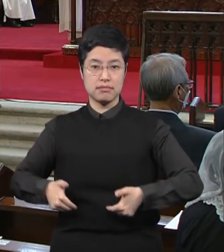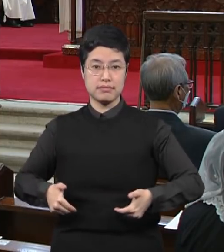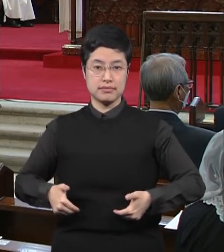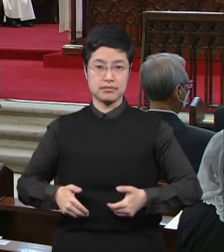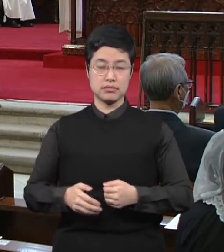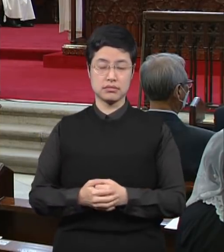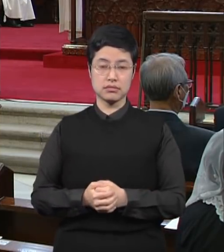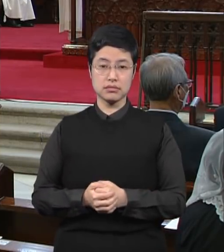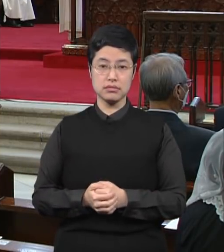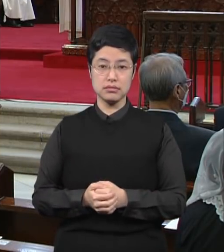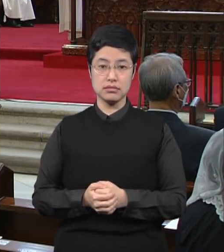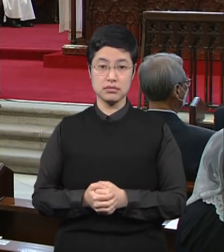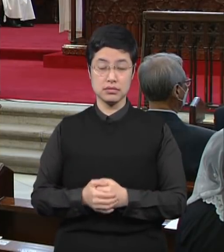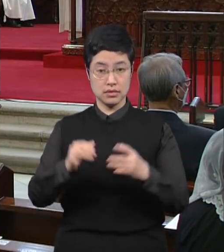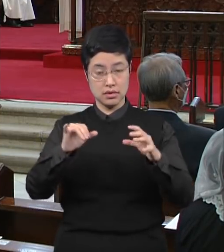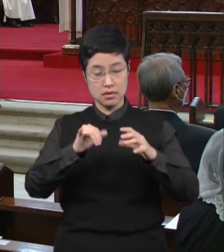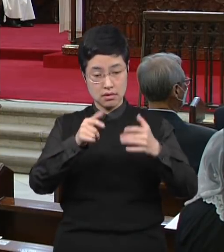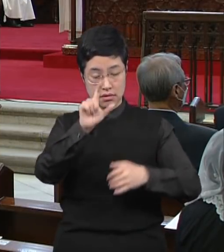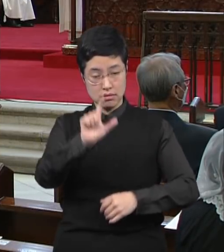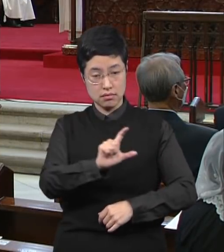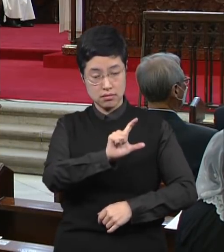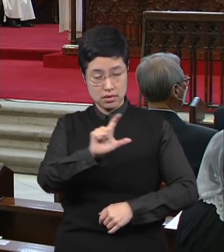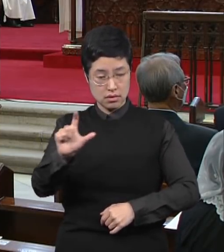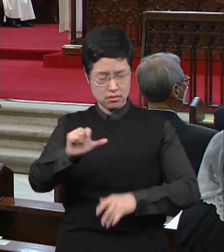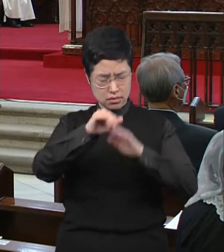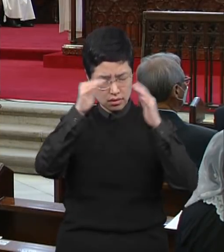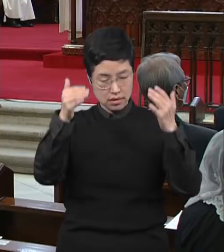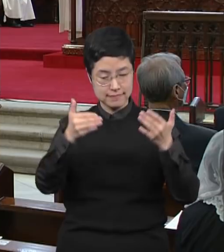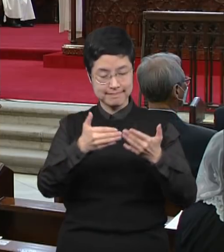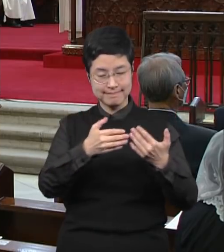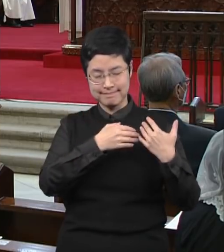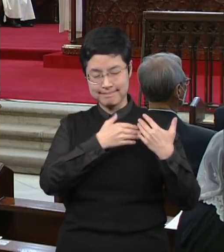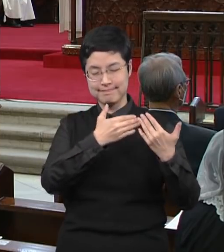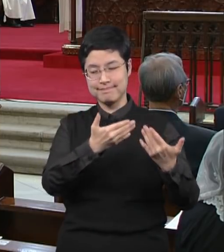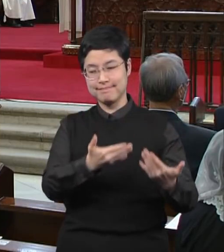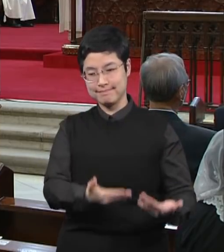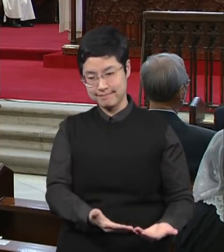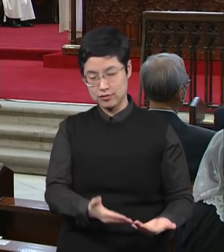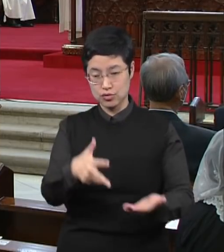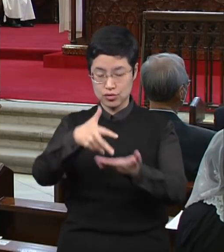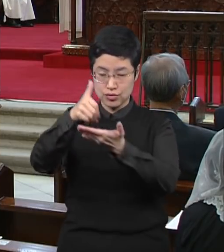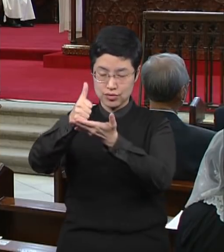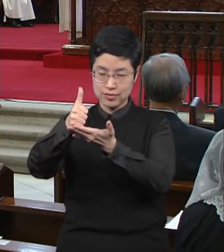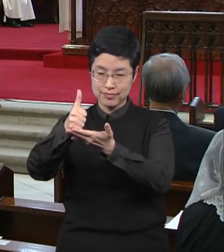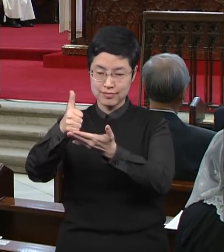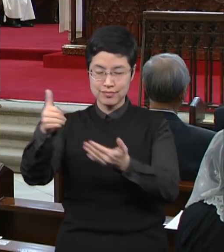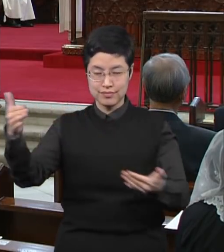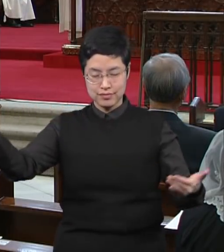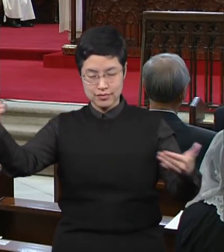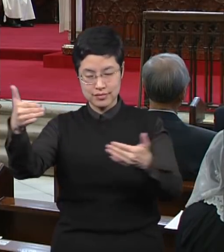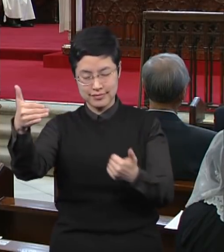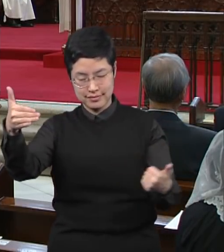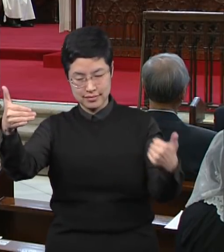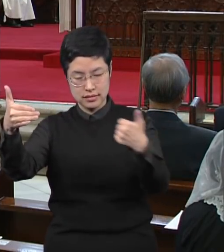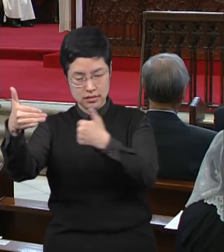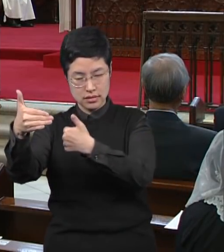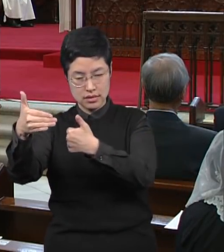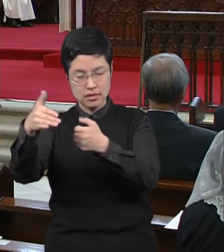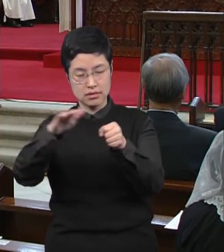하겠습니다. 세상의 십자가를 모두 내려놓고 주님 품 안에 드신